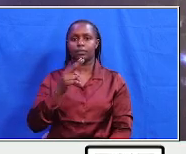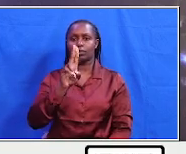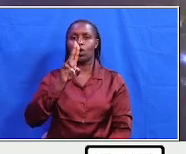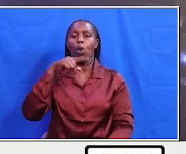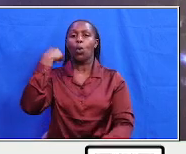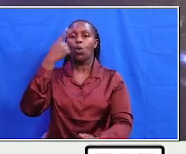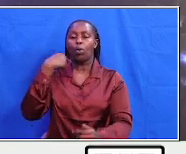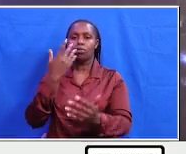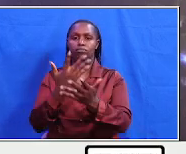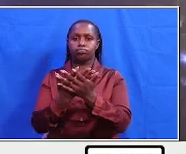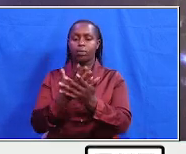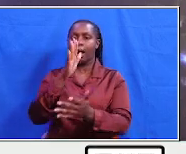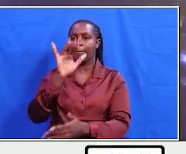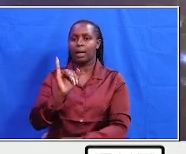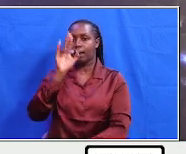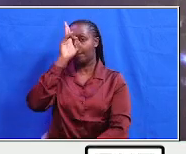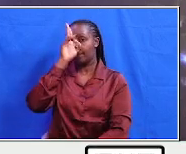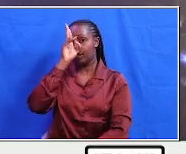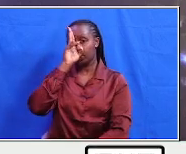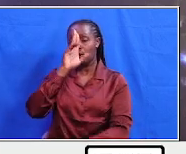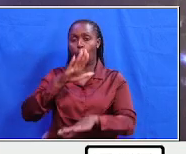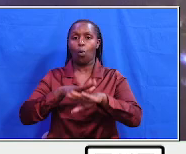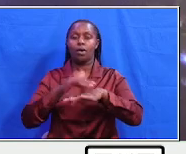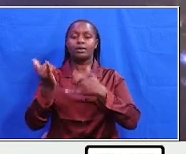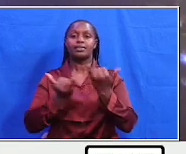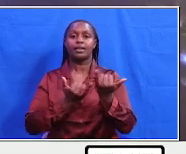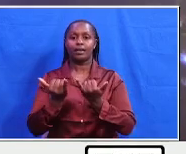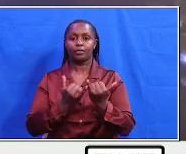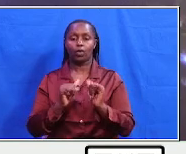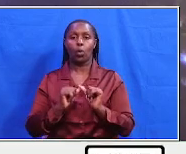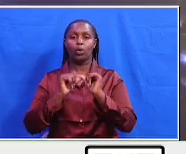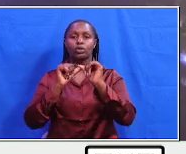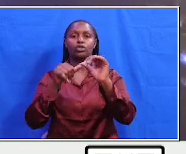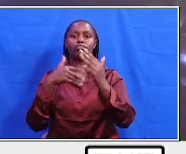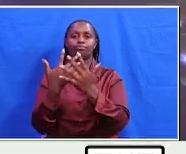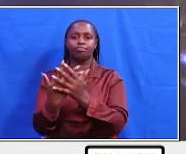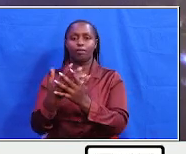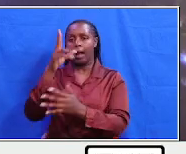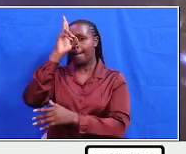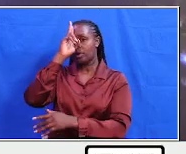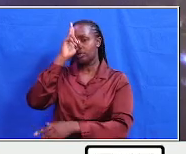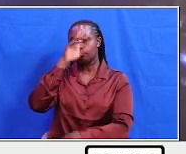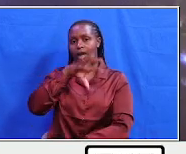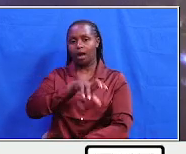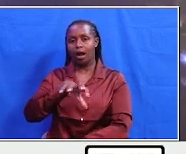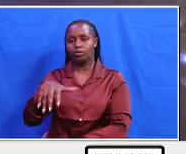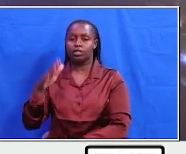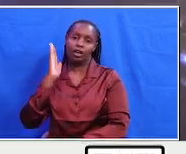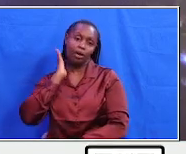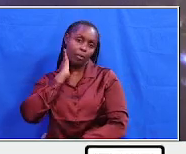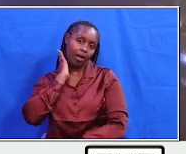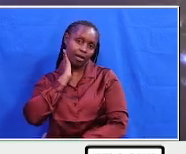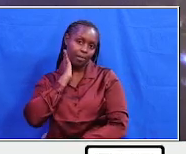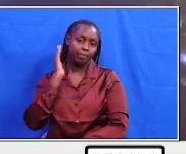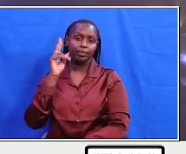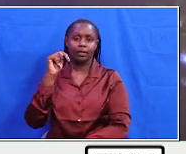wa usalama usiku wa kuamkia Jumamosi anaendelea kuzuiliwa katika kituo cha polisi cha Kigumo katika kaunti ya Murang'a.